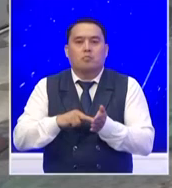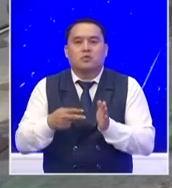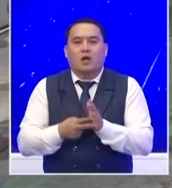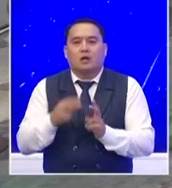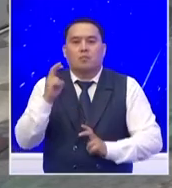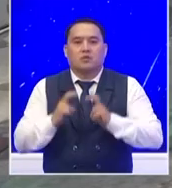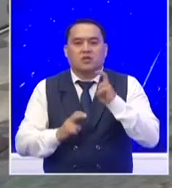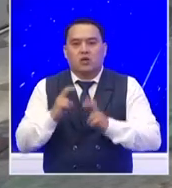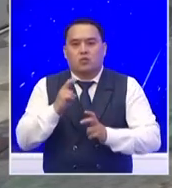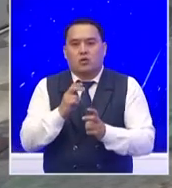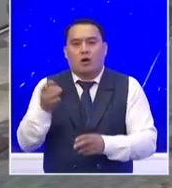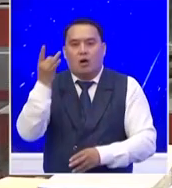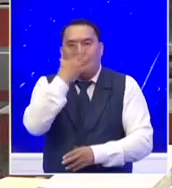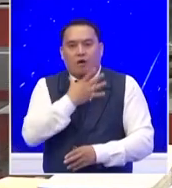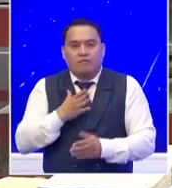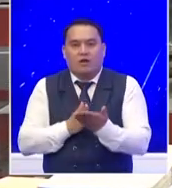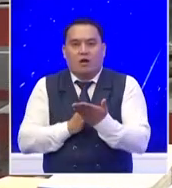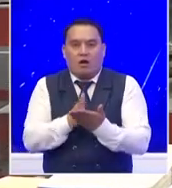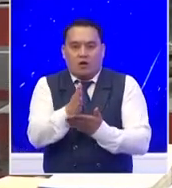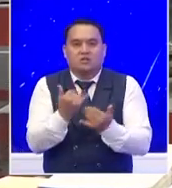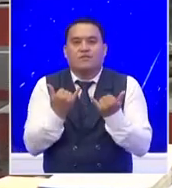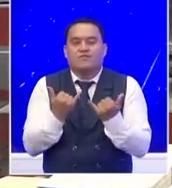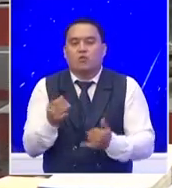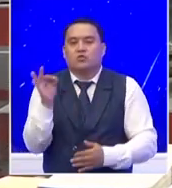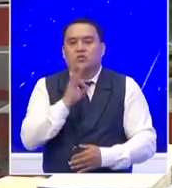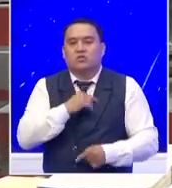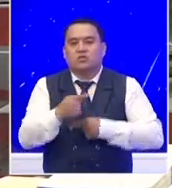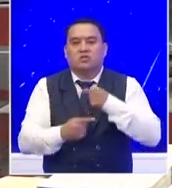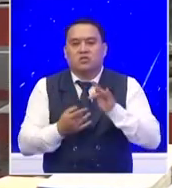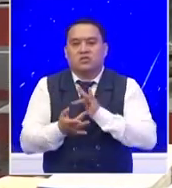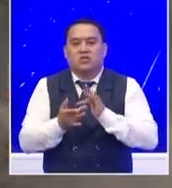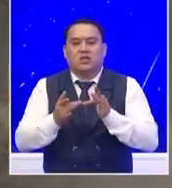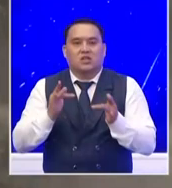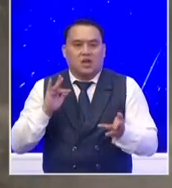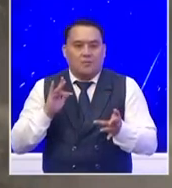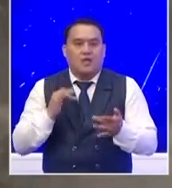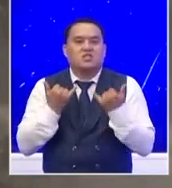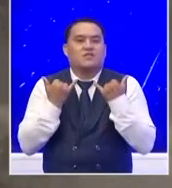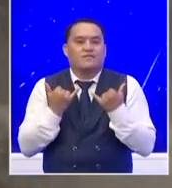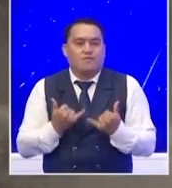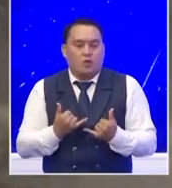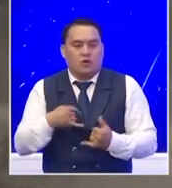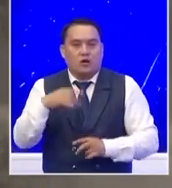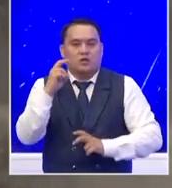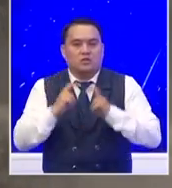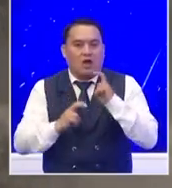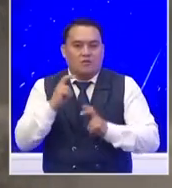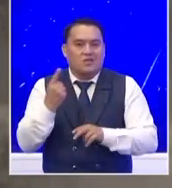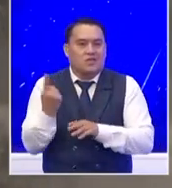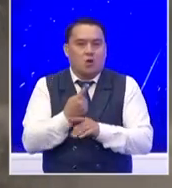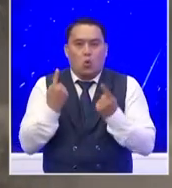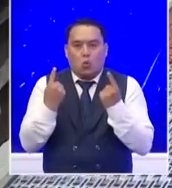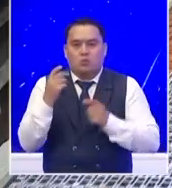предприятия прямой выход на африканский рынок, который на сегодня осваивается через интернет-пространство. На сегодня Кайнар АКБ – единственный